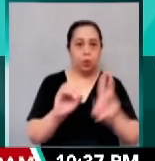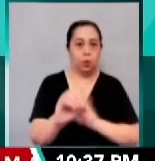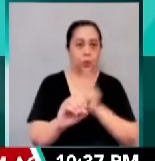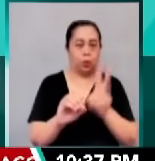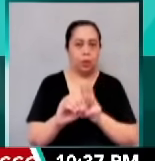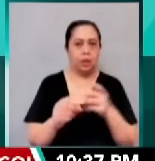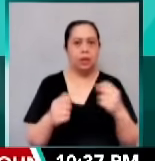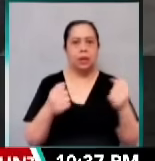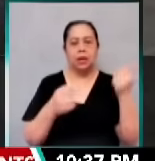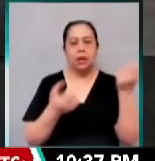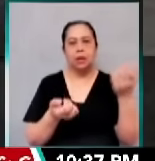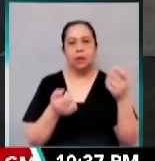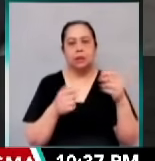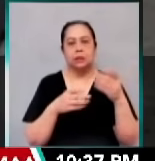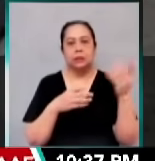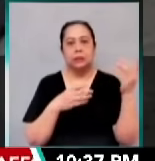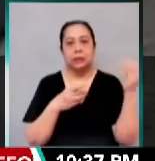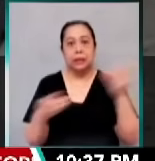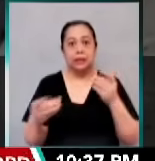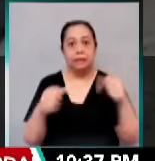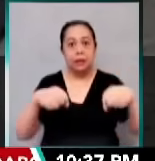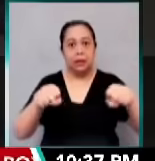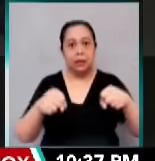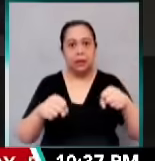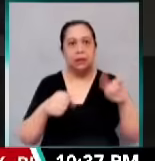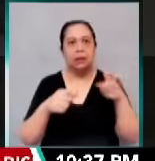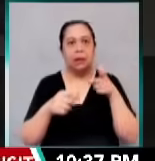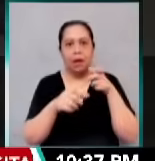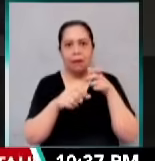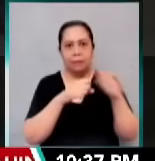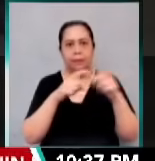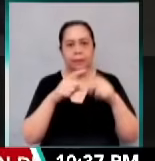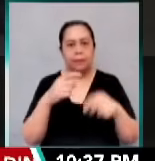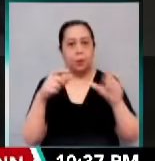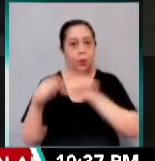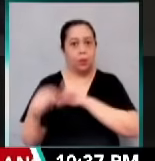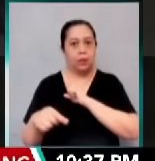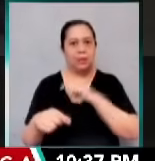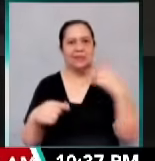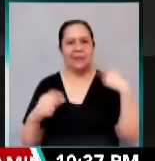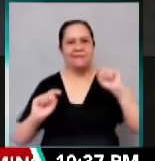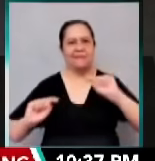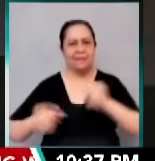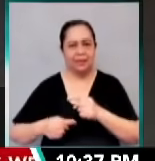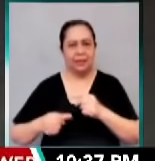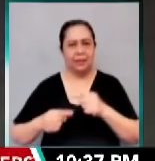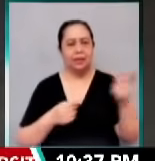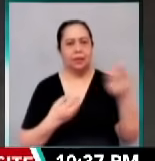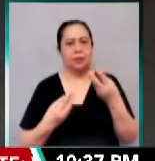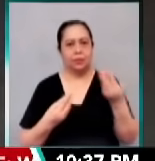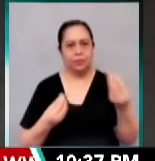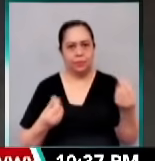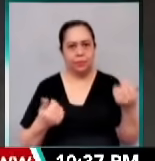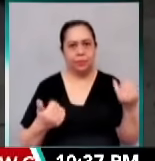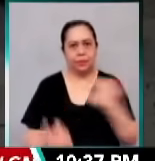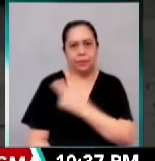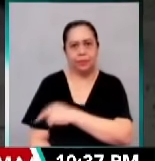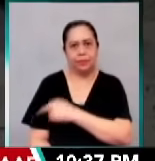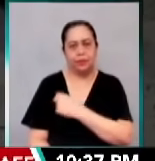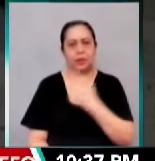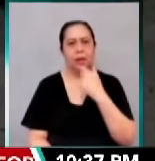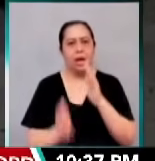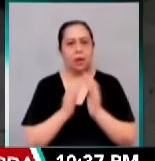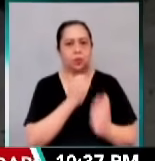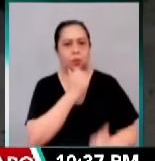ang tinamaan ng bala ng magpaputok ang mga pulis. Nagpapagaling na siya ngayon. Humingi ng paumanhin si